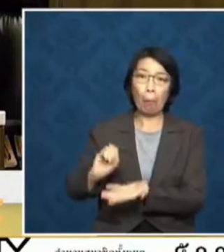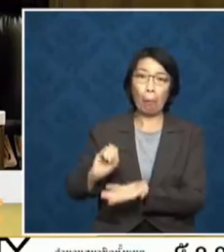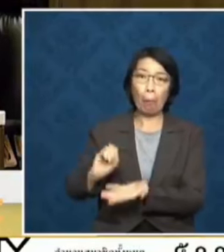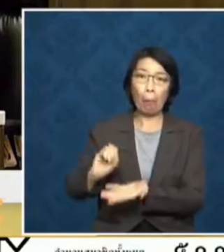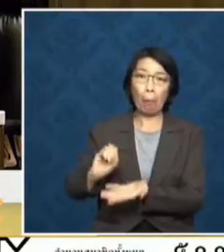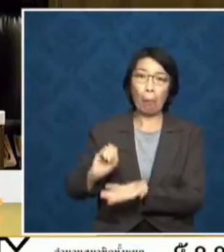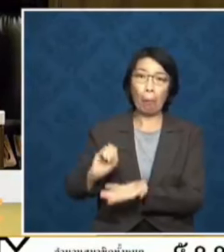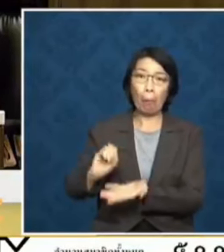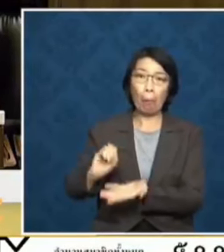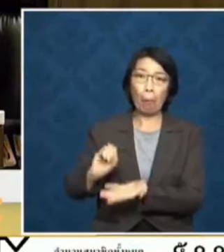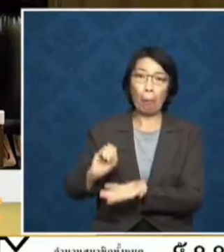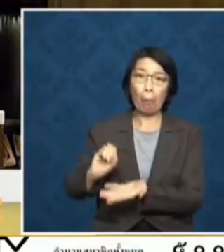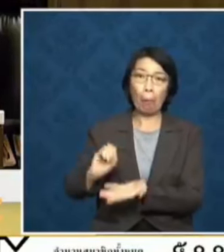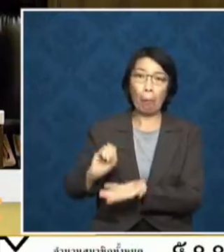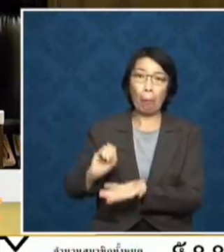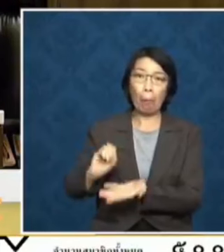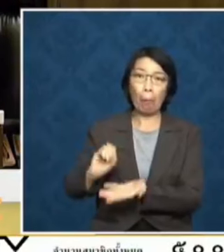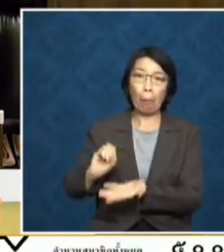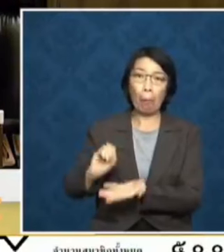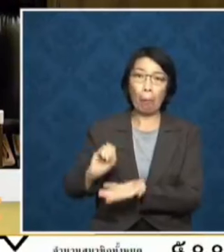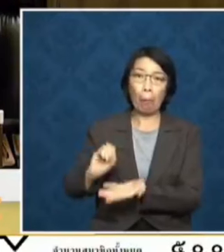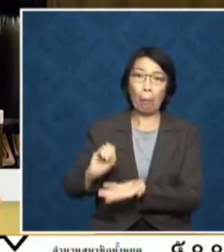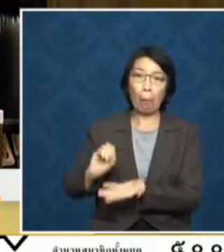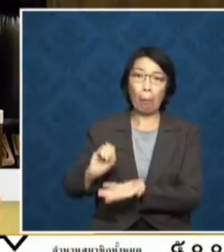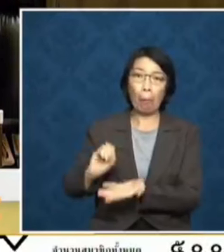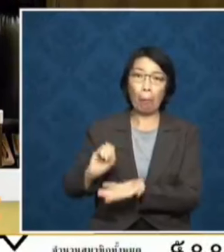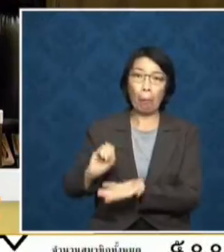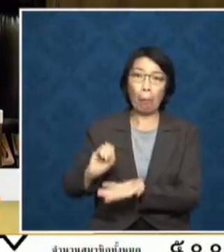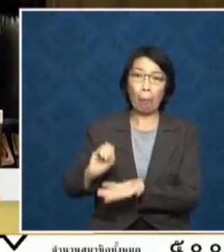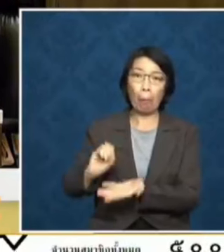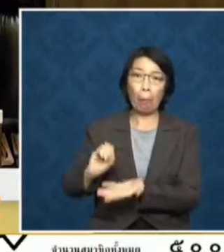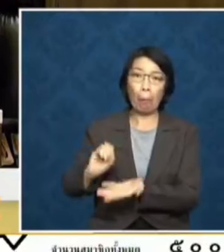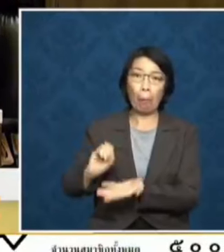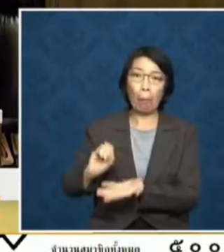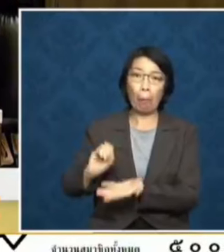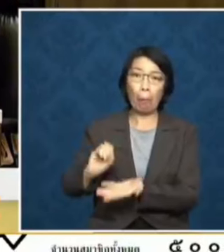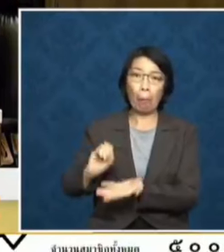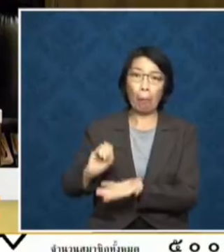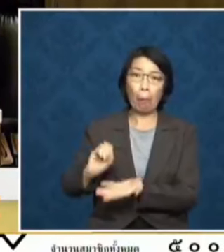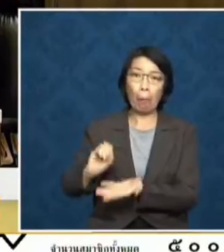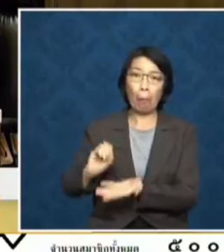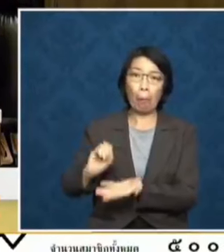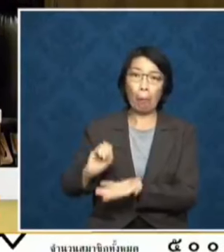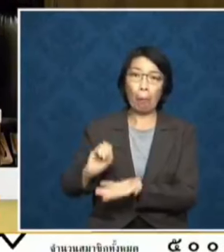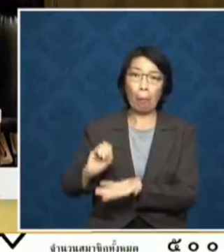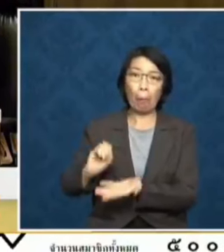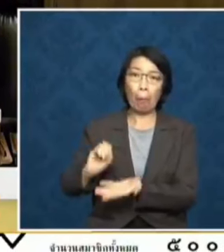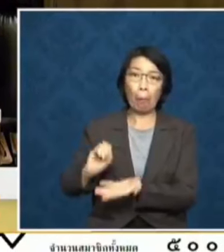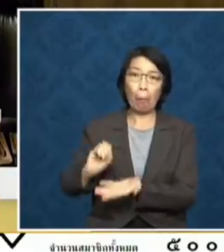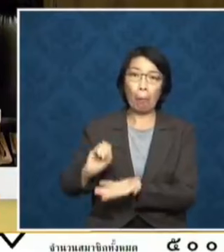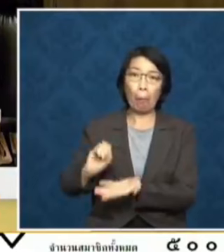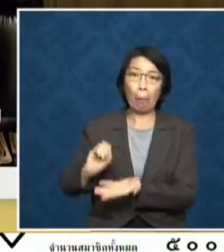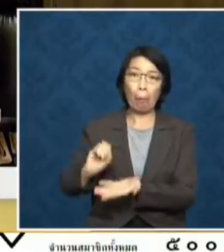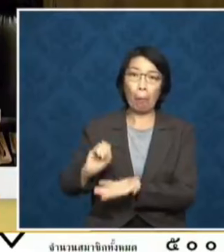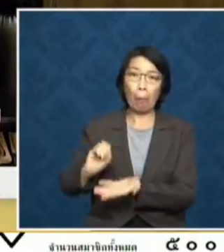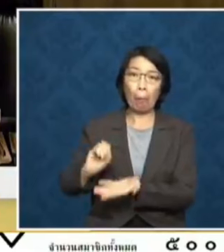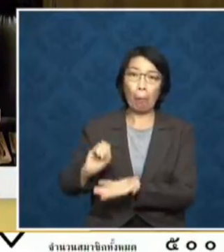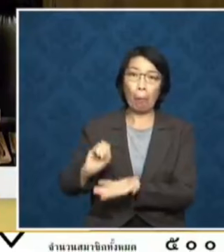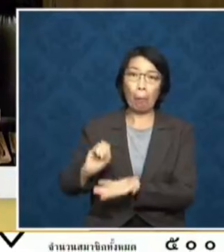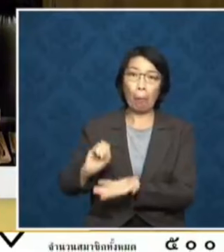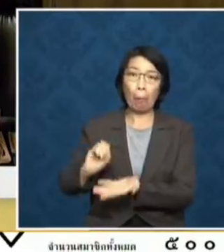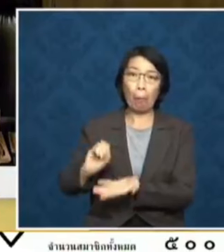ะธุรกิจกองทัพต่างๆไม่ว่าจะเป็นที่หลายท่านอภิปรายสถานีวิทยุโทรทัศน์ส